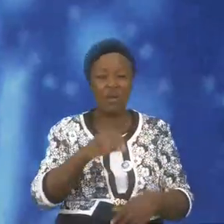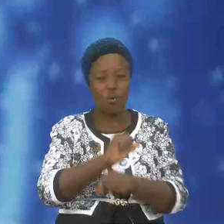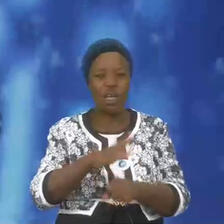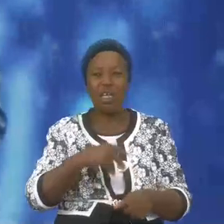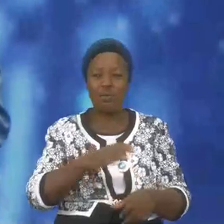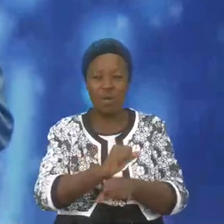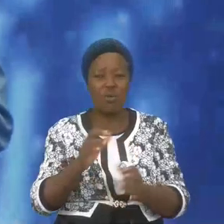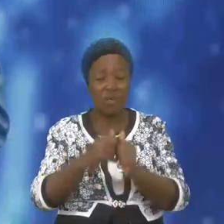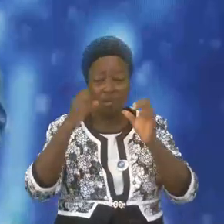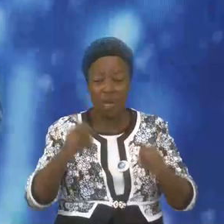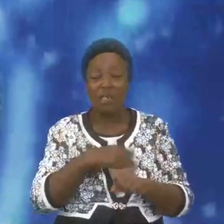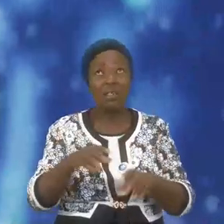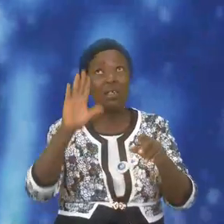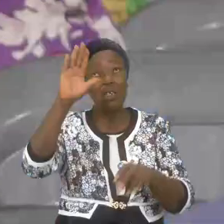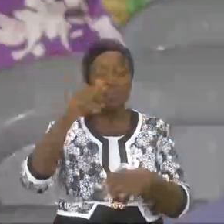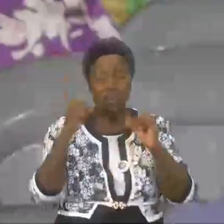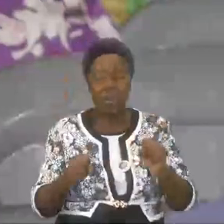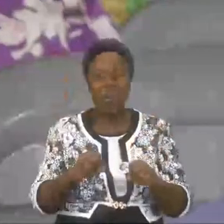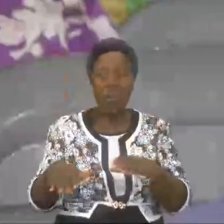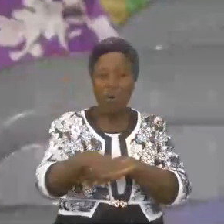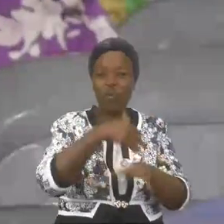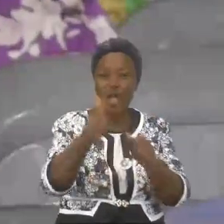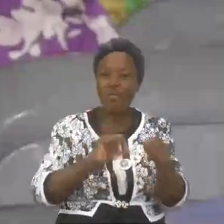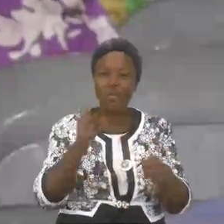et sa puissance vient maintenant.